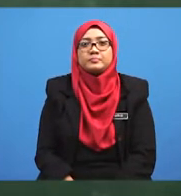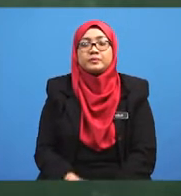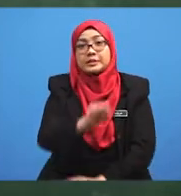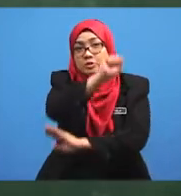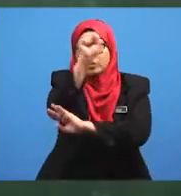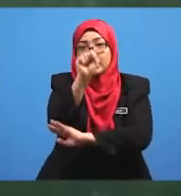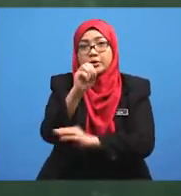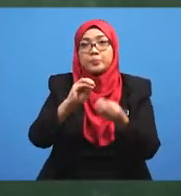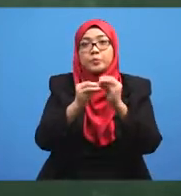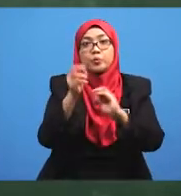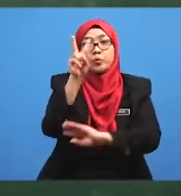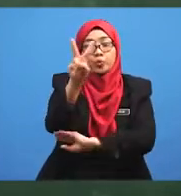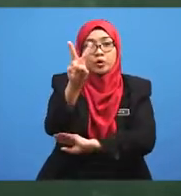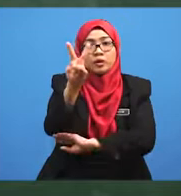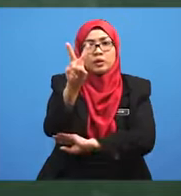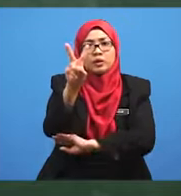Soalan kedua.